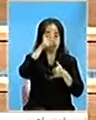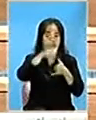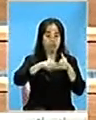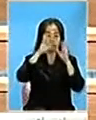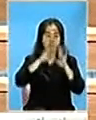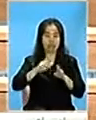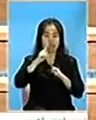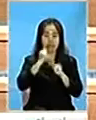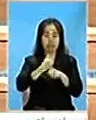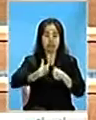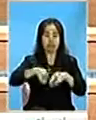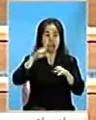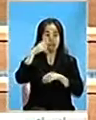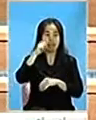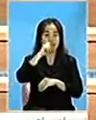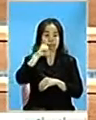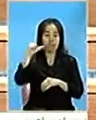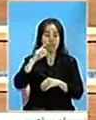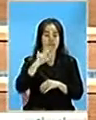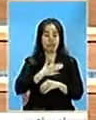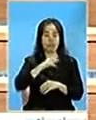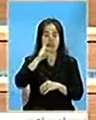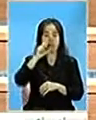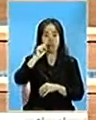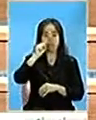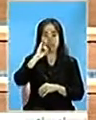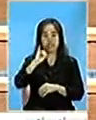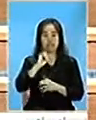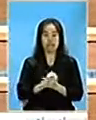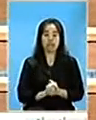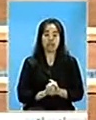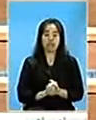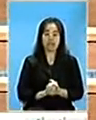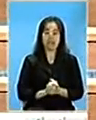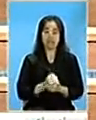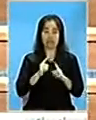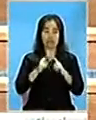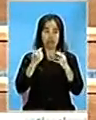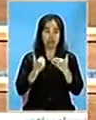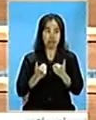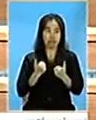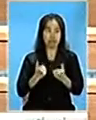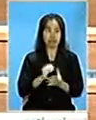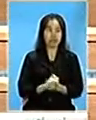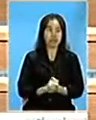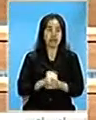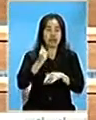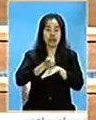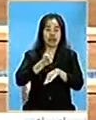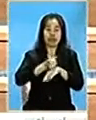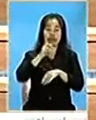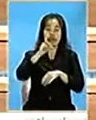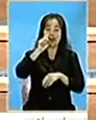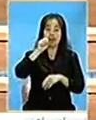เอาไปเลย10ล้านจาก DSI ท่านประธานครับแต่จนบัดนี้อธิบดี